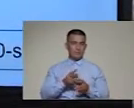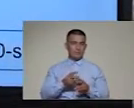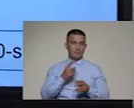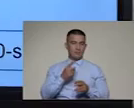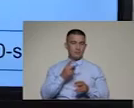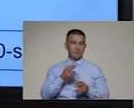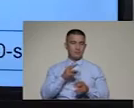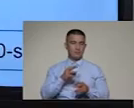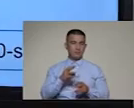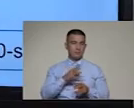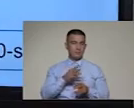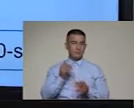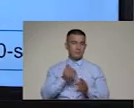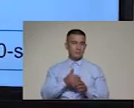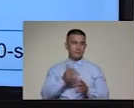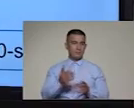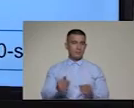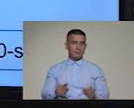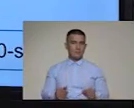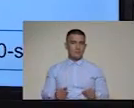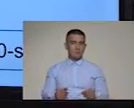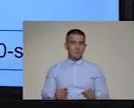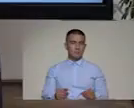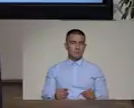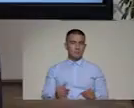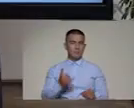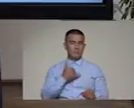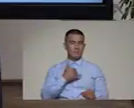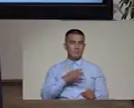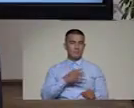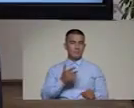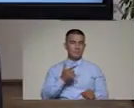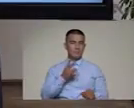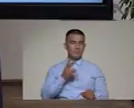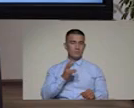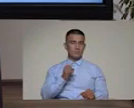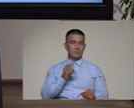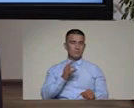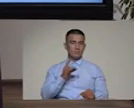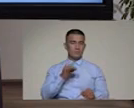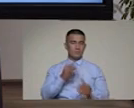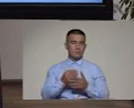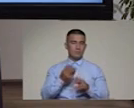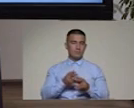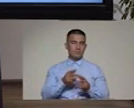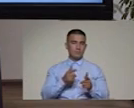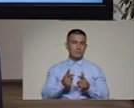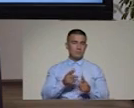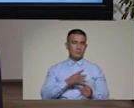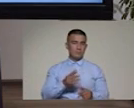mm quying debdi. Demak, bizda bu yerda natriy gidroksid eritmasidan tayyorlab